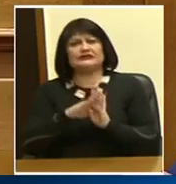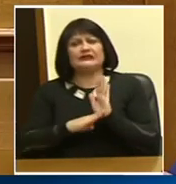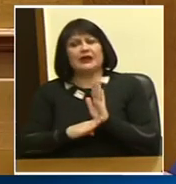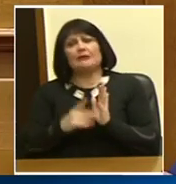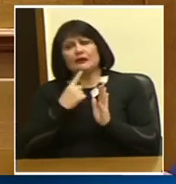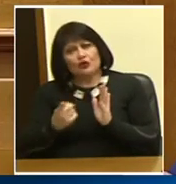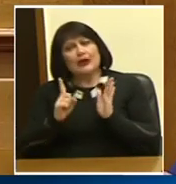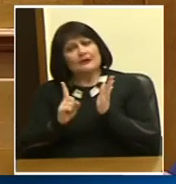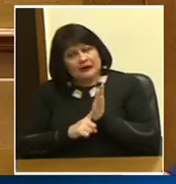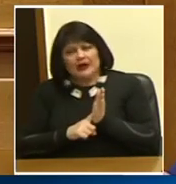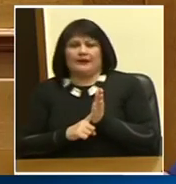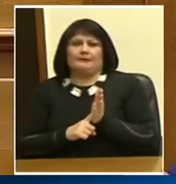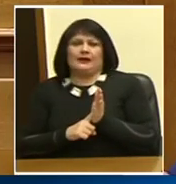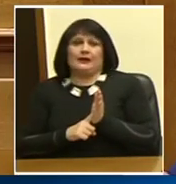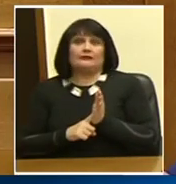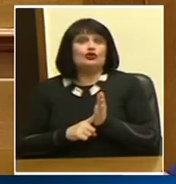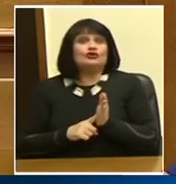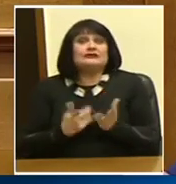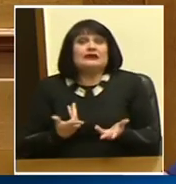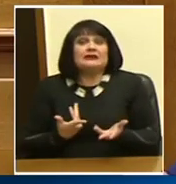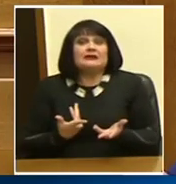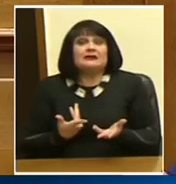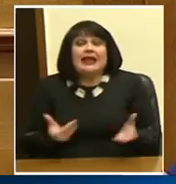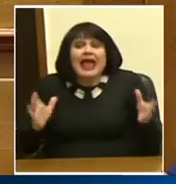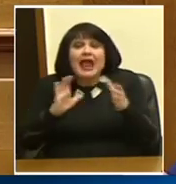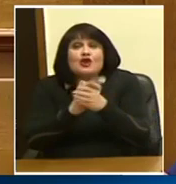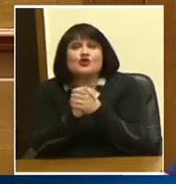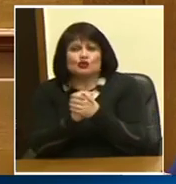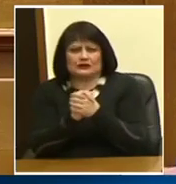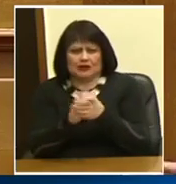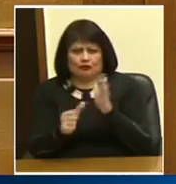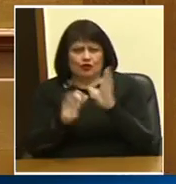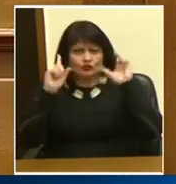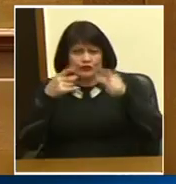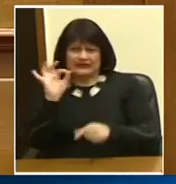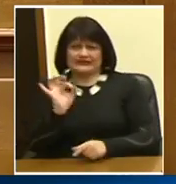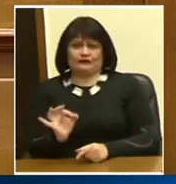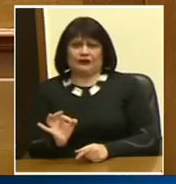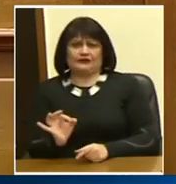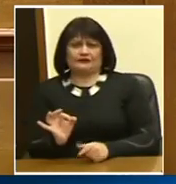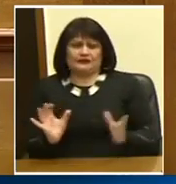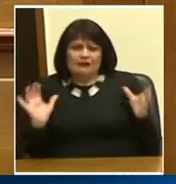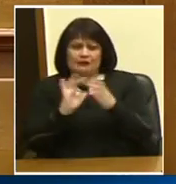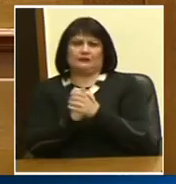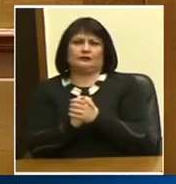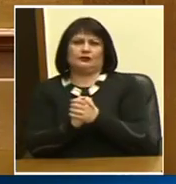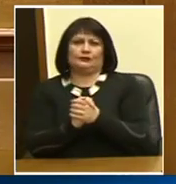είναι ο εκφραστής της ενότητας του πολιτεύματος. Και άρα να δώσουμε τη